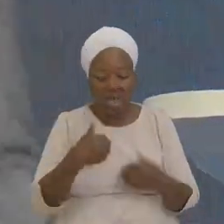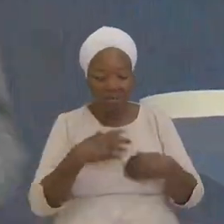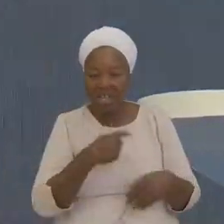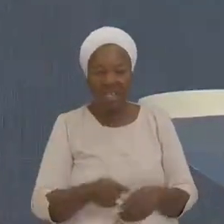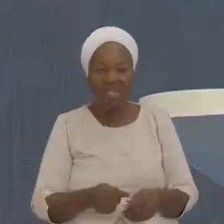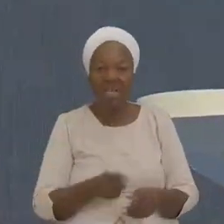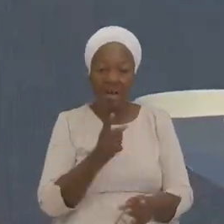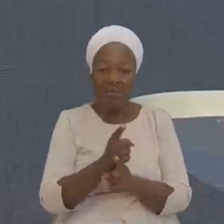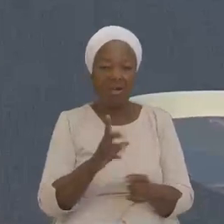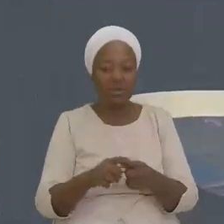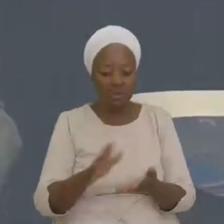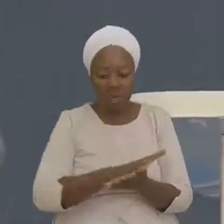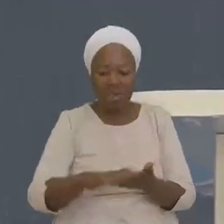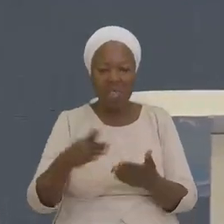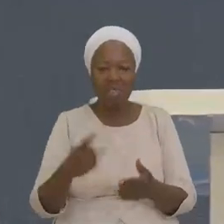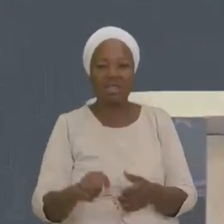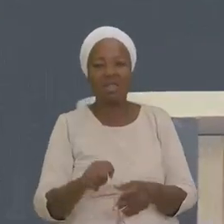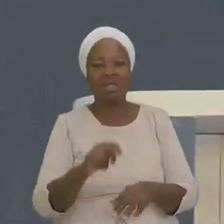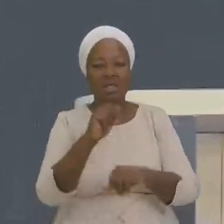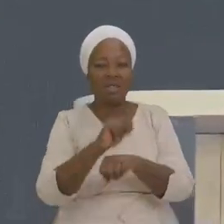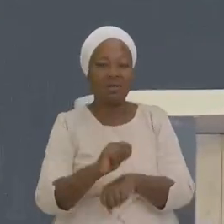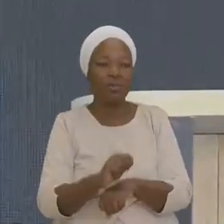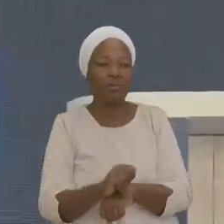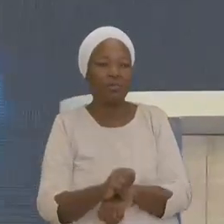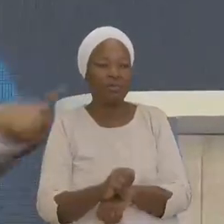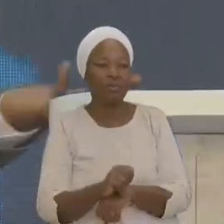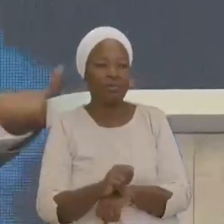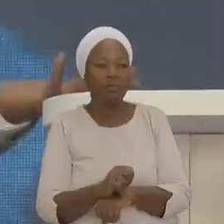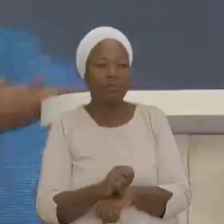il n'aura aucun droit de purifier le temple.